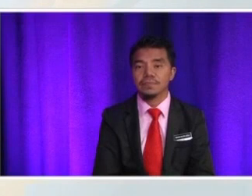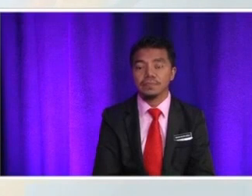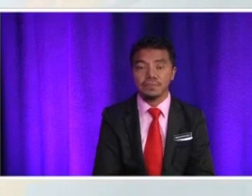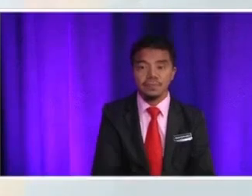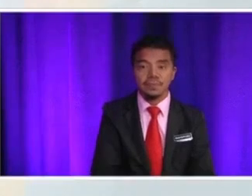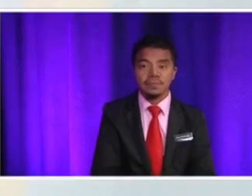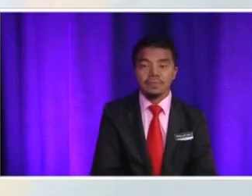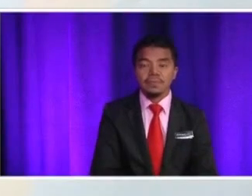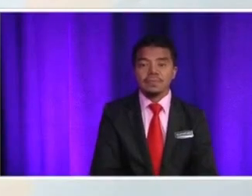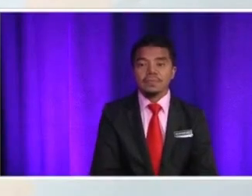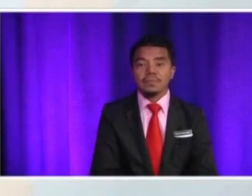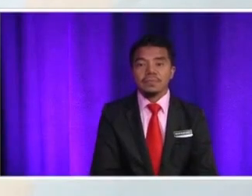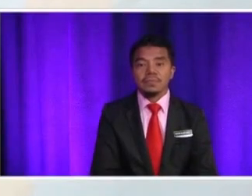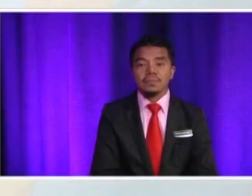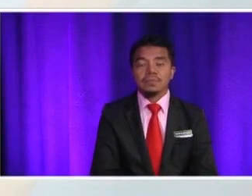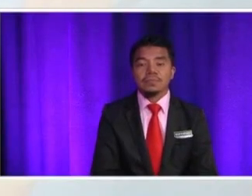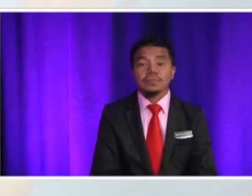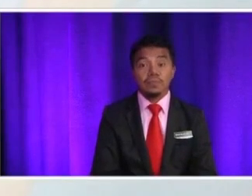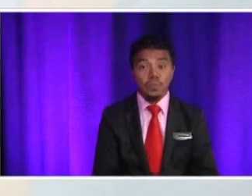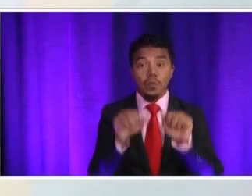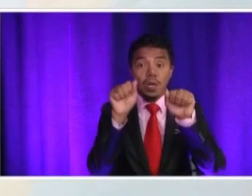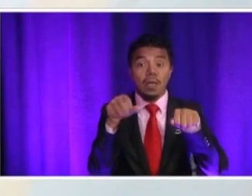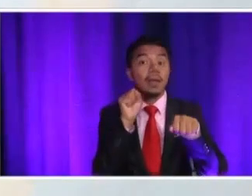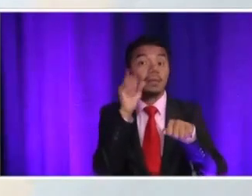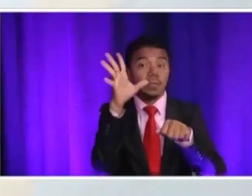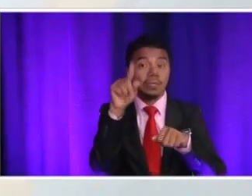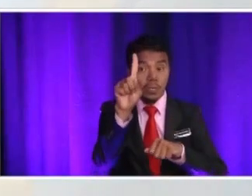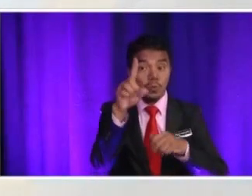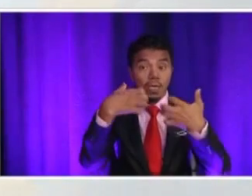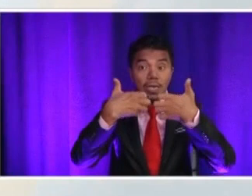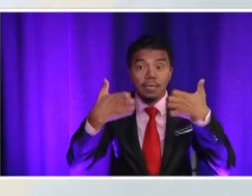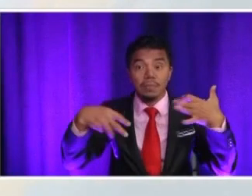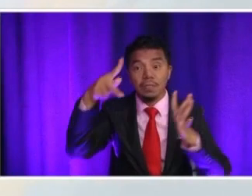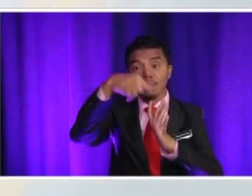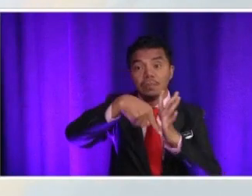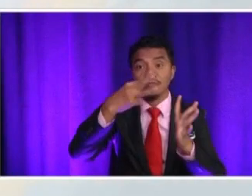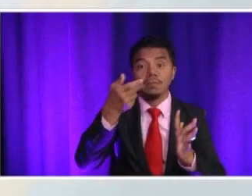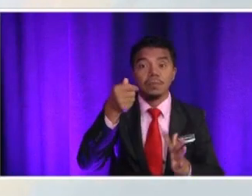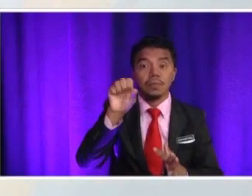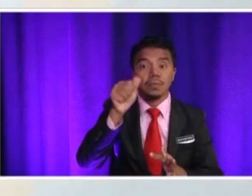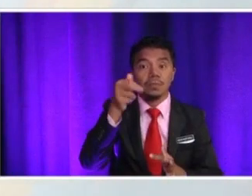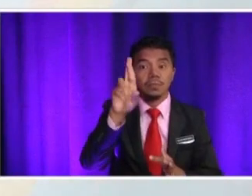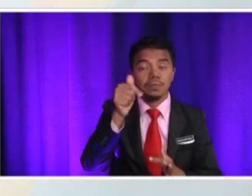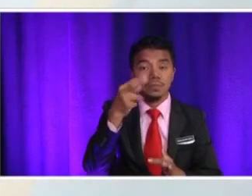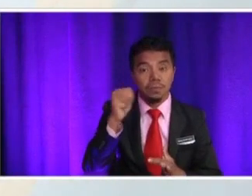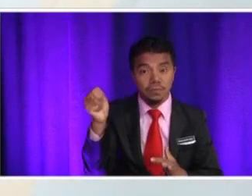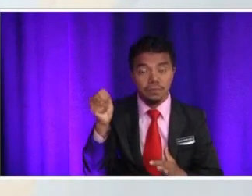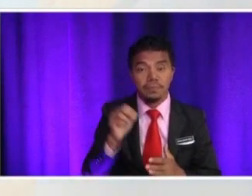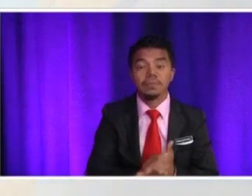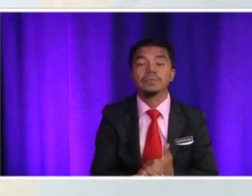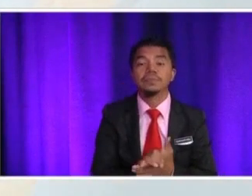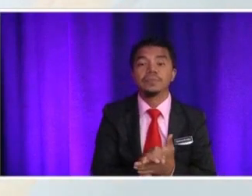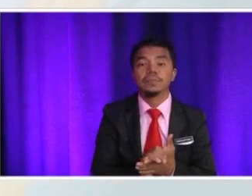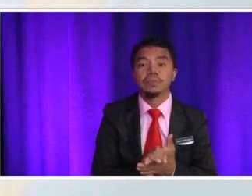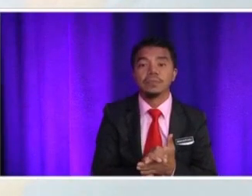Boleh nyatakan satu daripada elemen pemasaran? Elemen yang pertama ialah produk. Okay. Kenapa